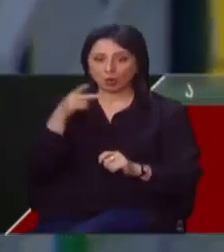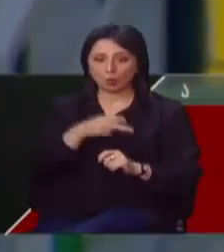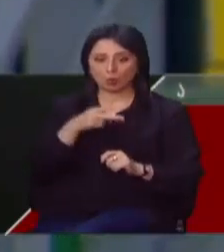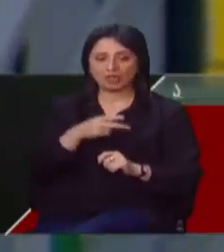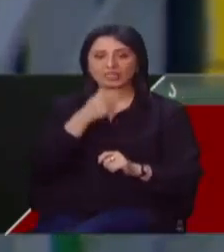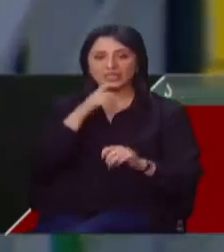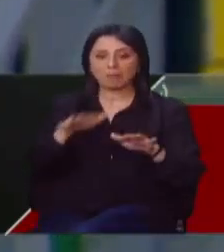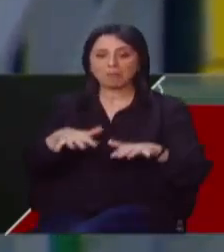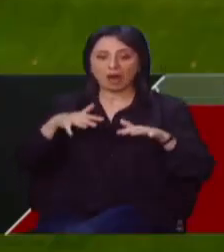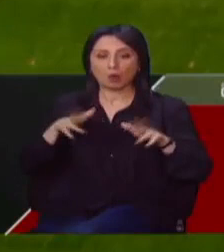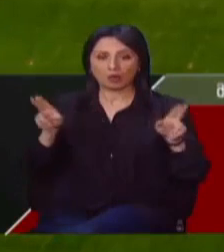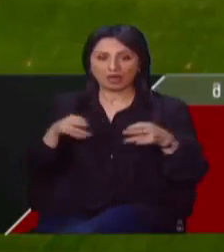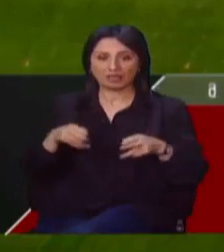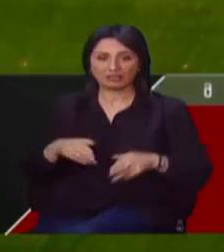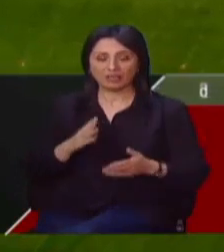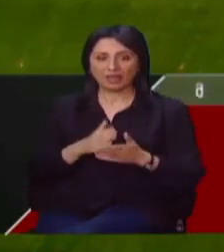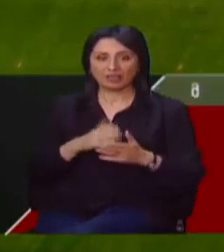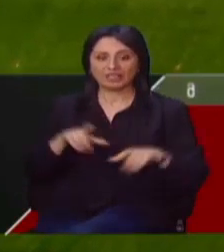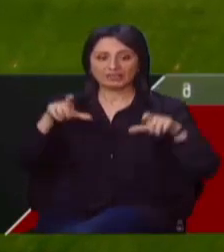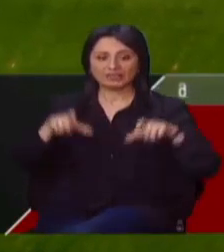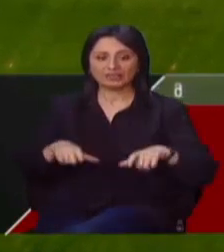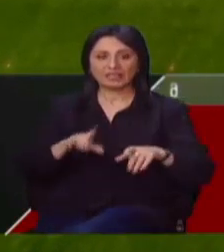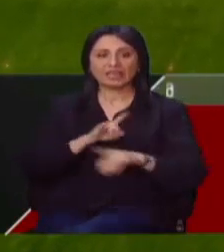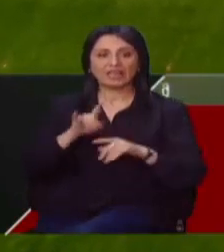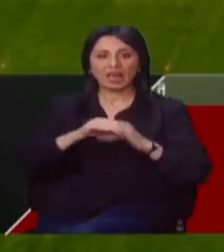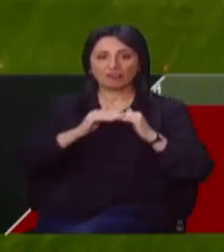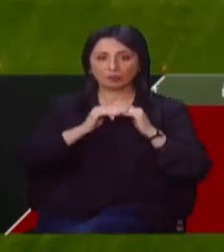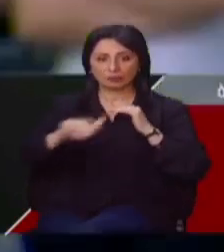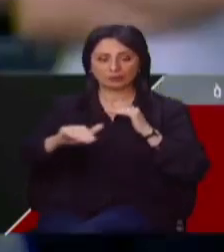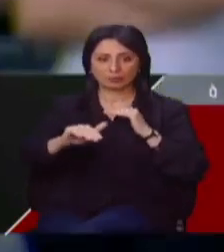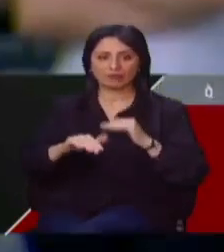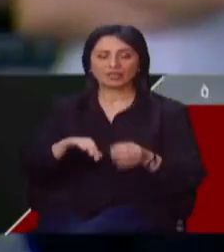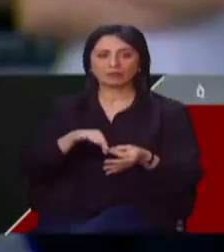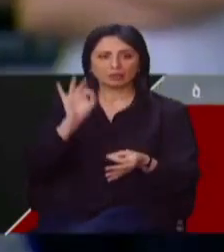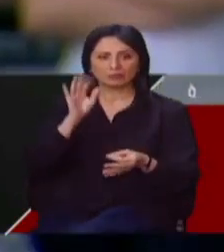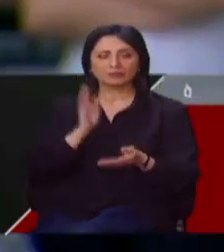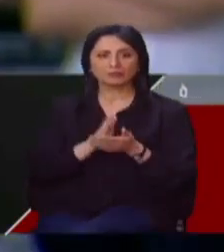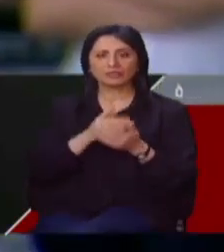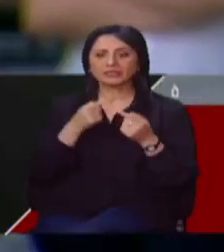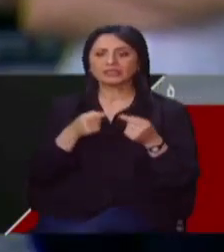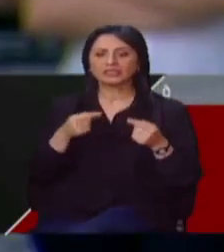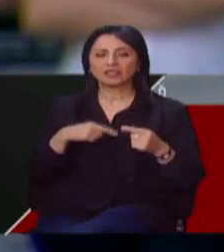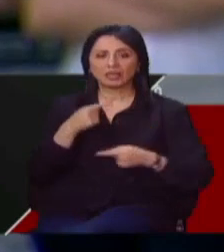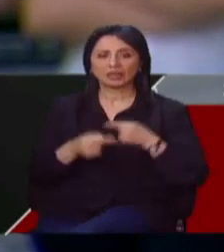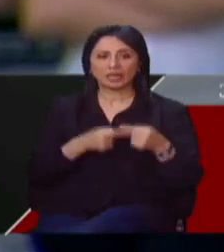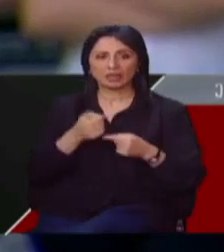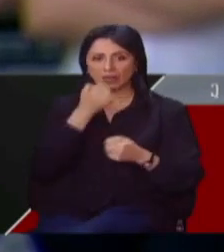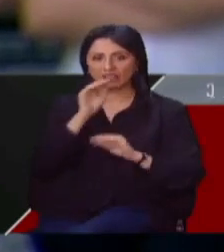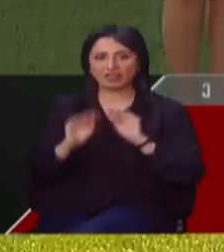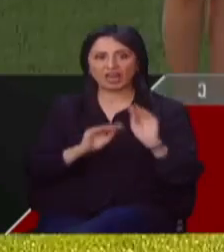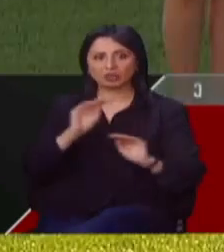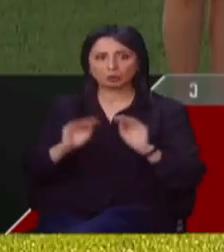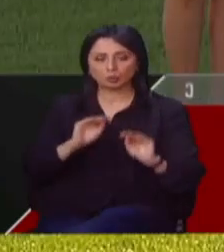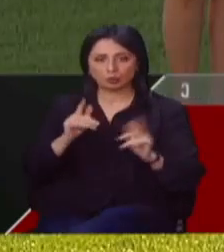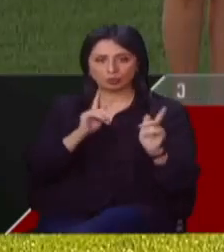2000 მაყურებელზე არის გათვლილი. სტადიონი არის ხელოვნურსაფარიანი, აღჭურვილი არის სხვადასხვა თანამედროვე ინფრასტრუქტურა